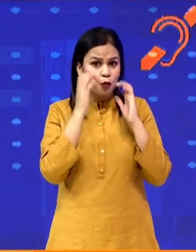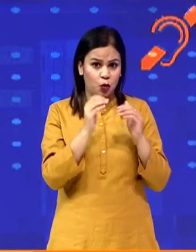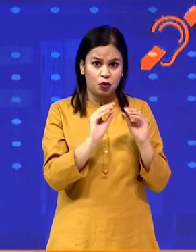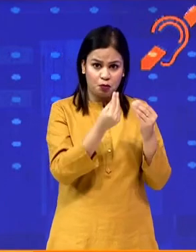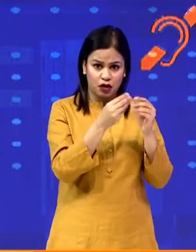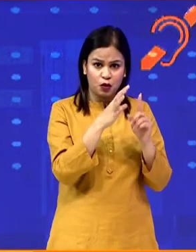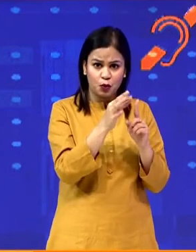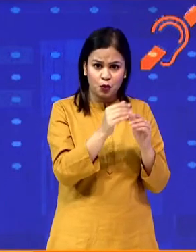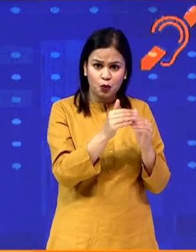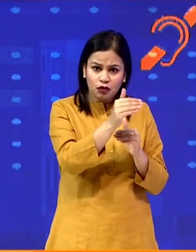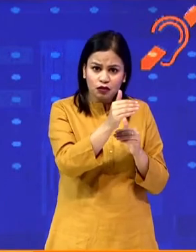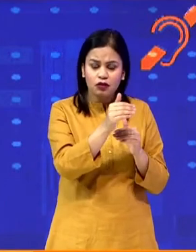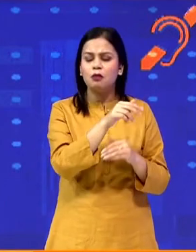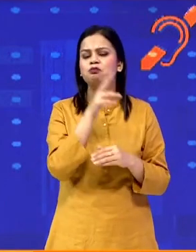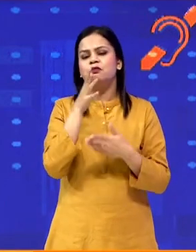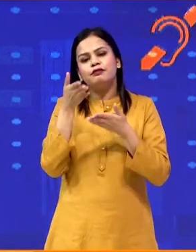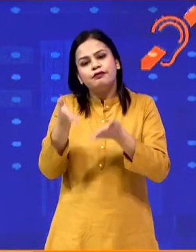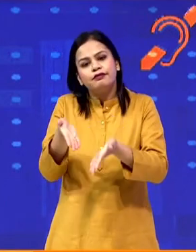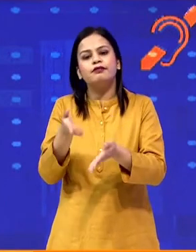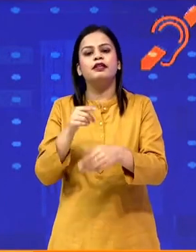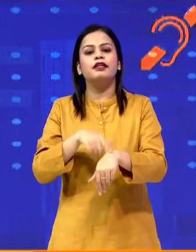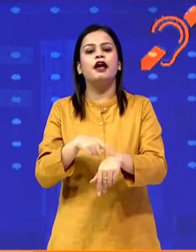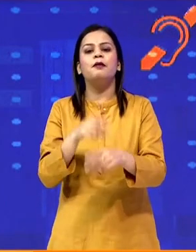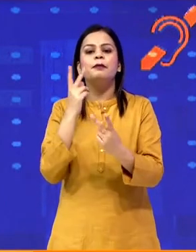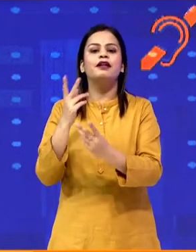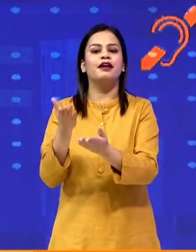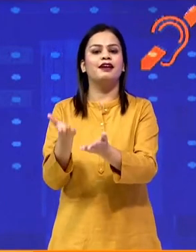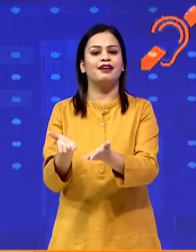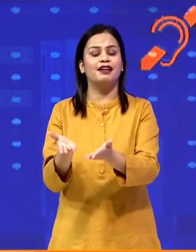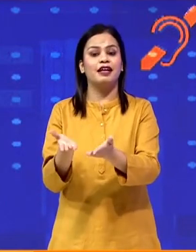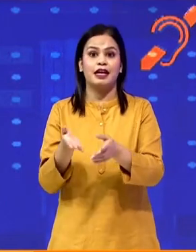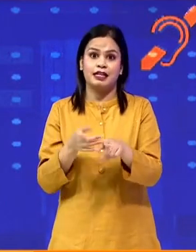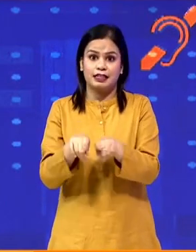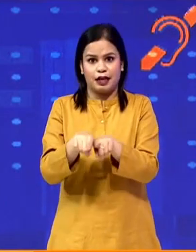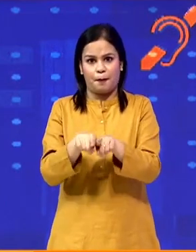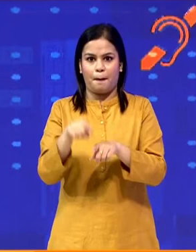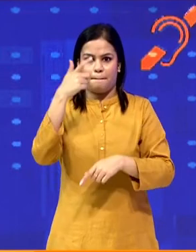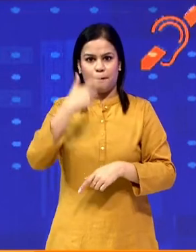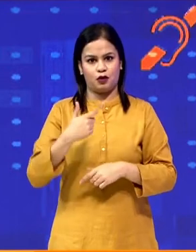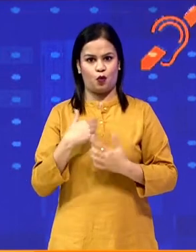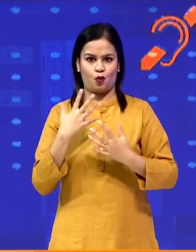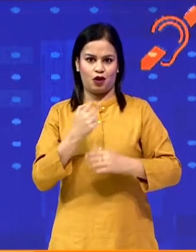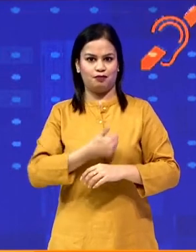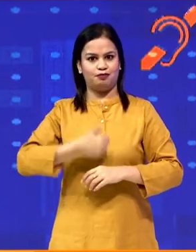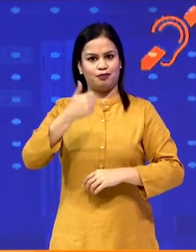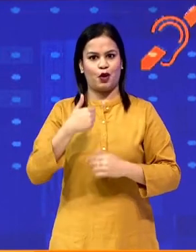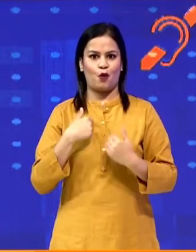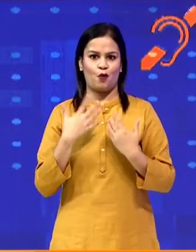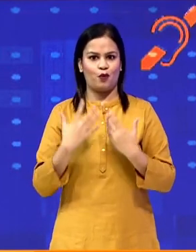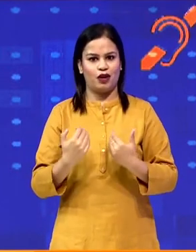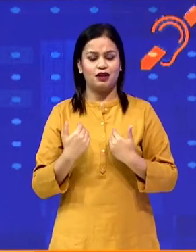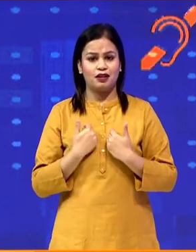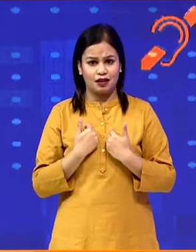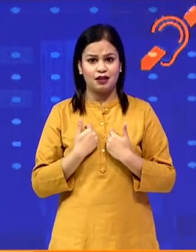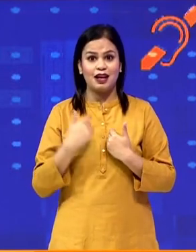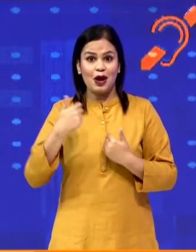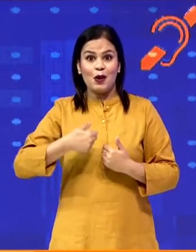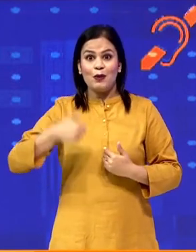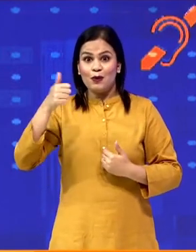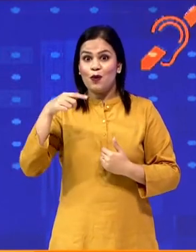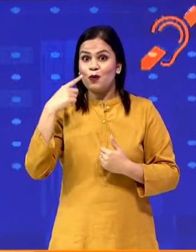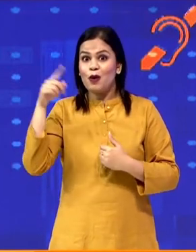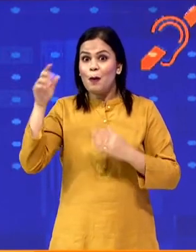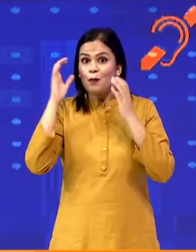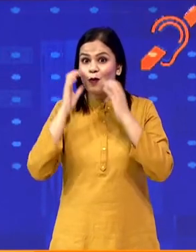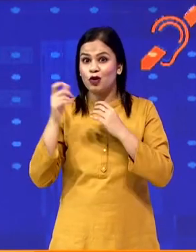इसको तो वही हो रहा है कैप्टन बने के लिए अगर मोदी साहब